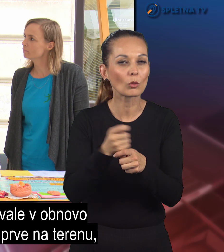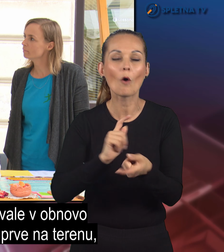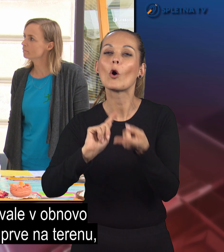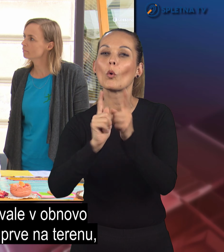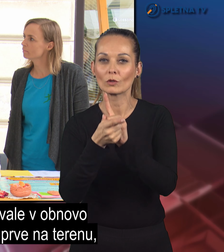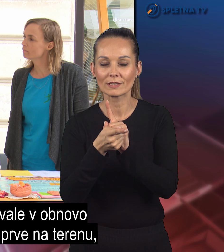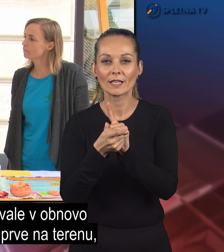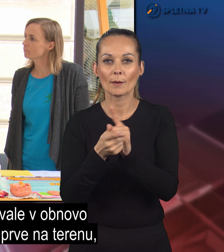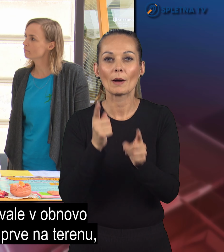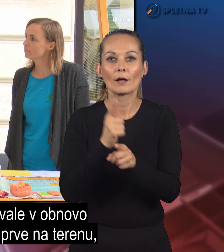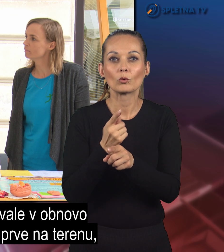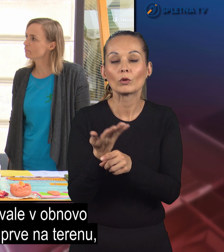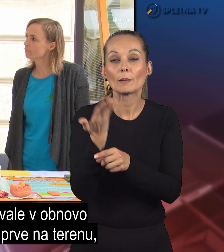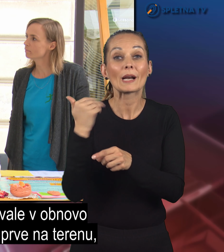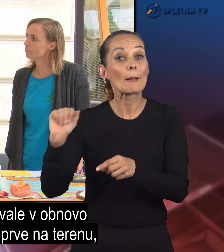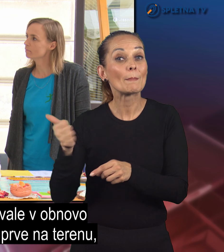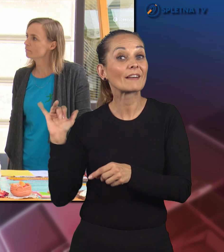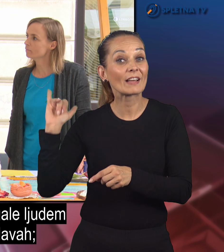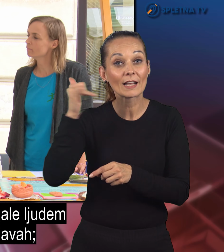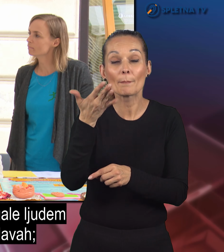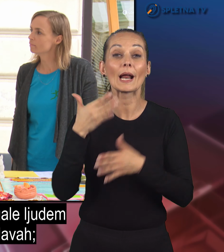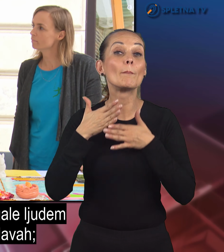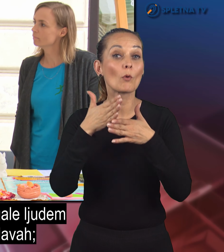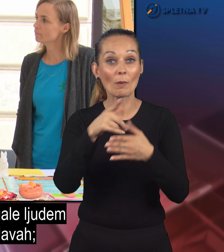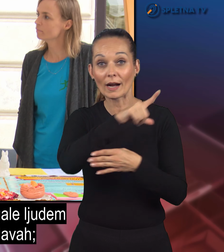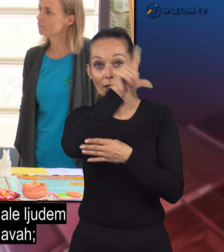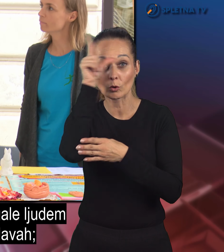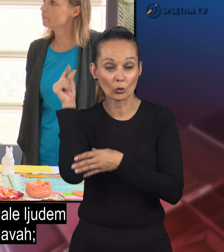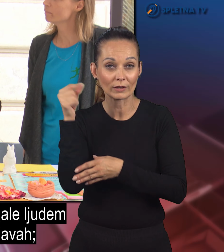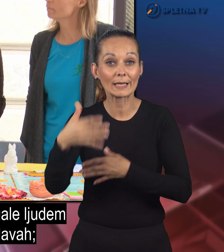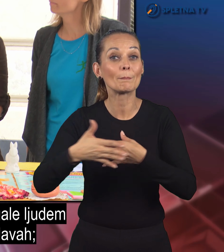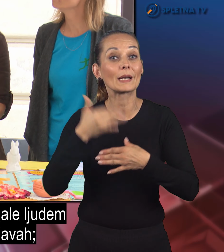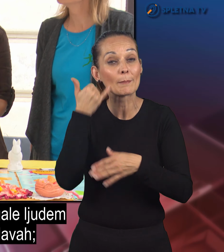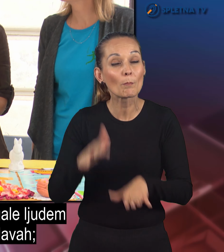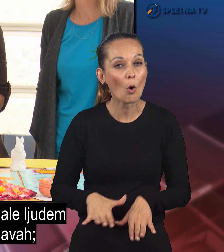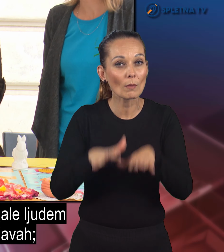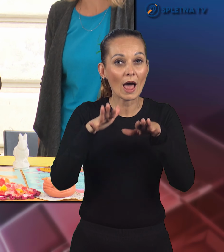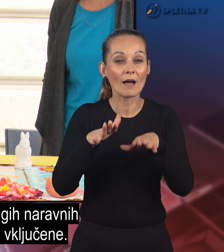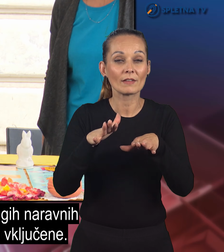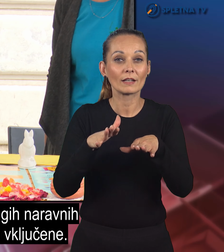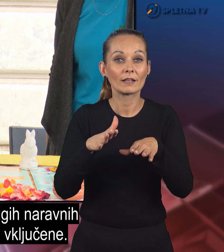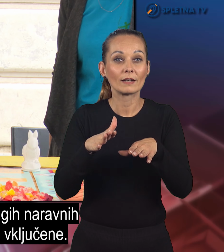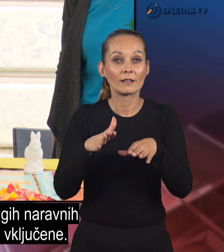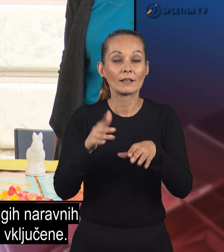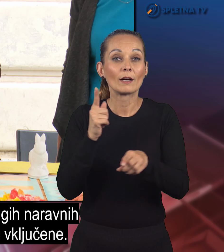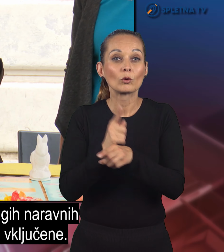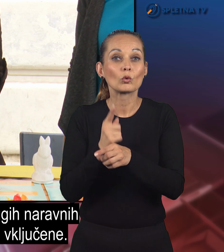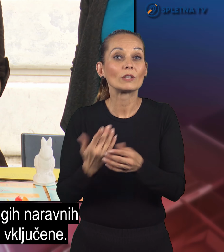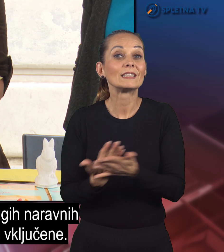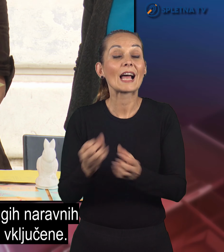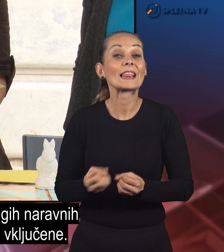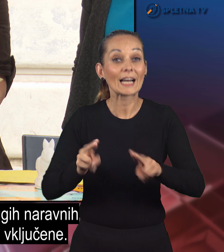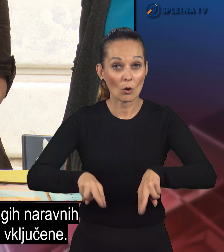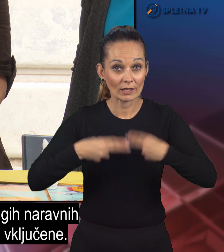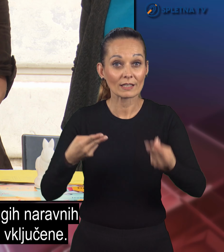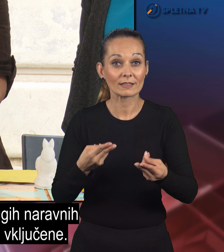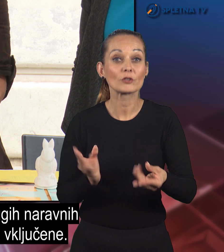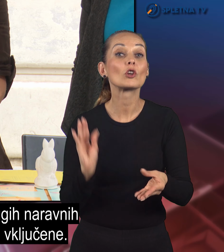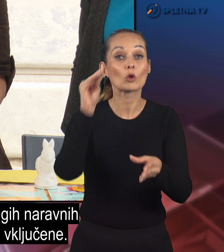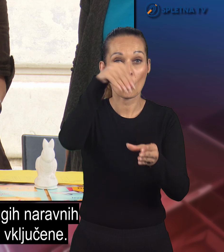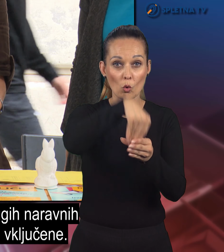obnovo oziroma bile tudi prve na terenu, ki so pomagale ljudem pri poplavah, tudi pri vseh ostalih naravnih nesrečah so